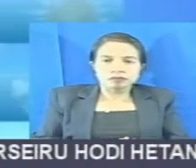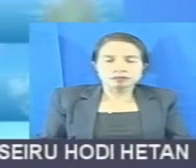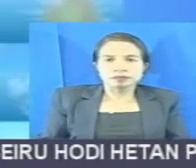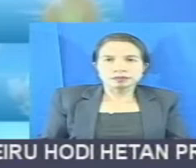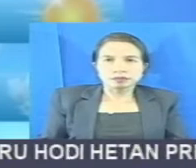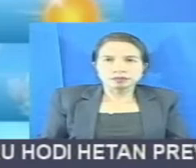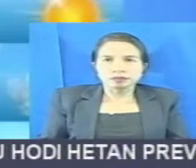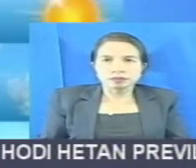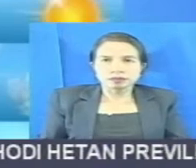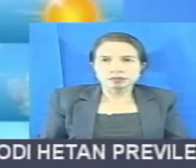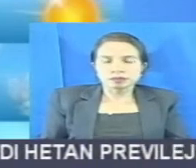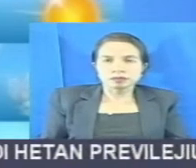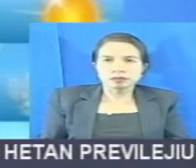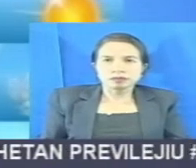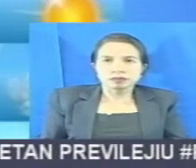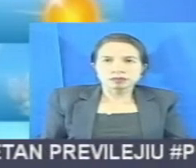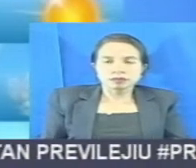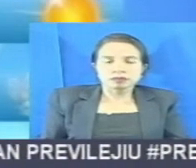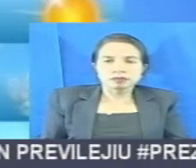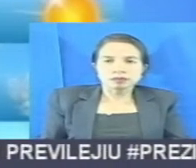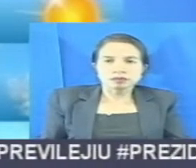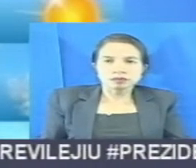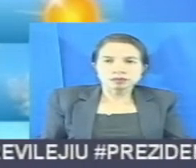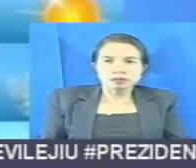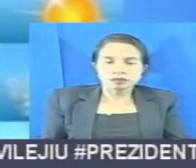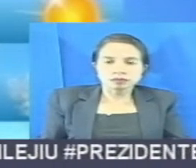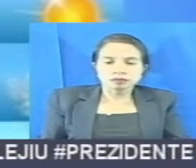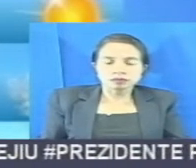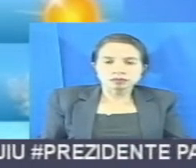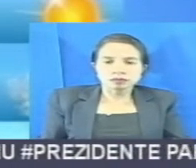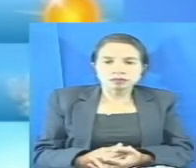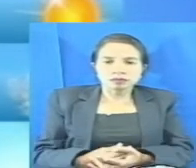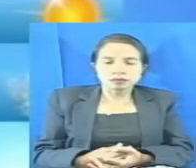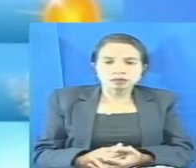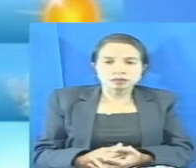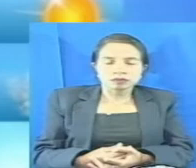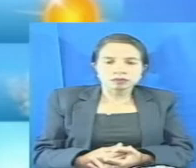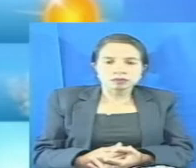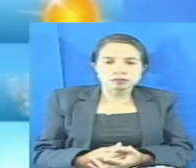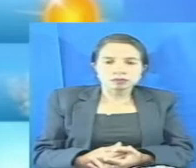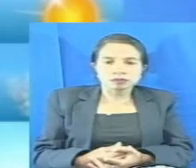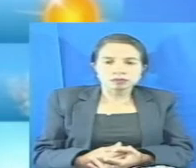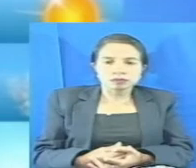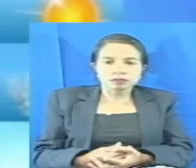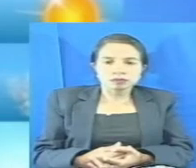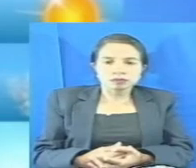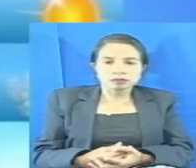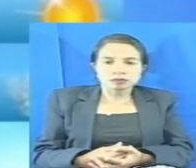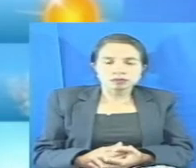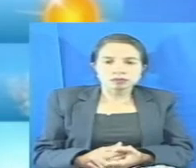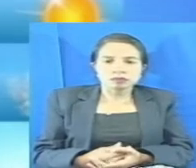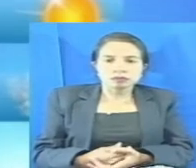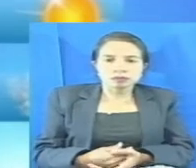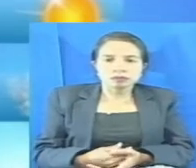tempo seudang, hanya temperatura minimum 24, temperatura maksimum 31 grau Celsius. Ia balik abang kondisi un tempo